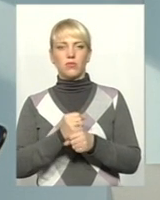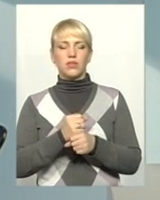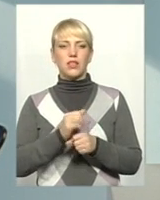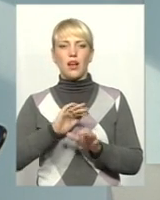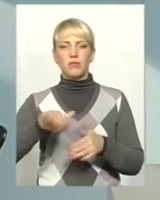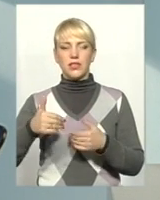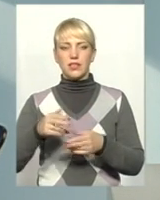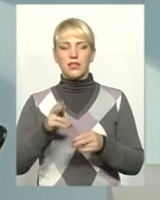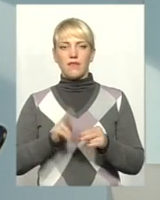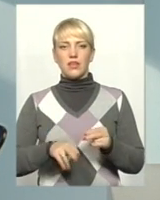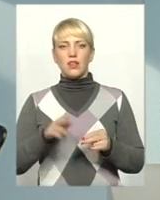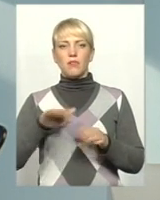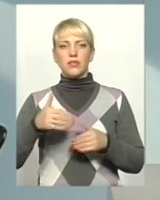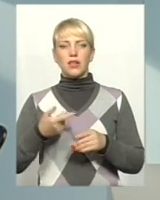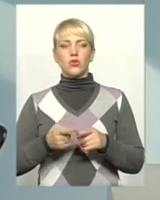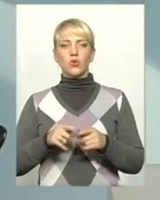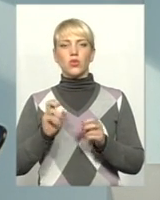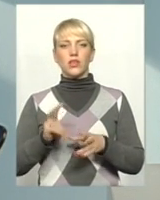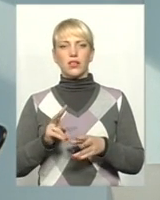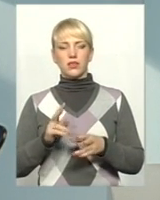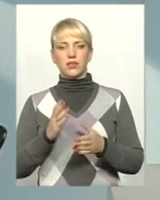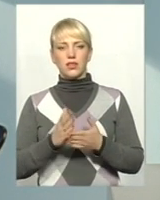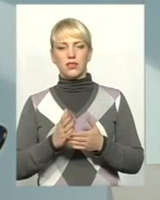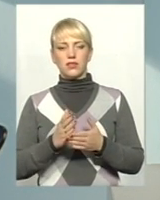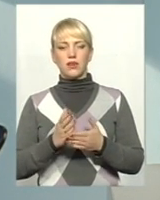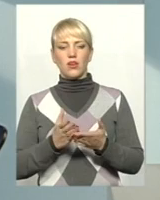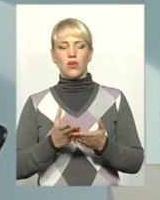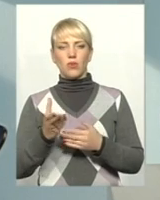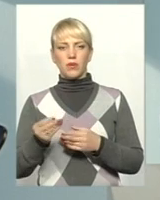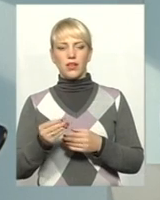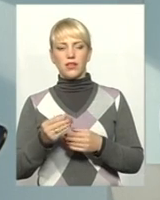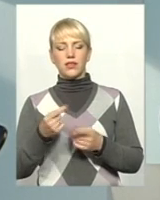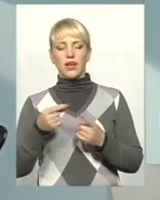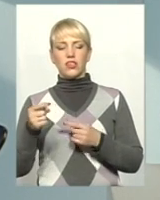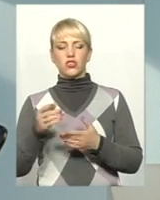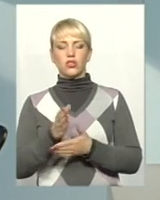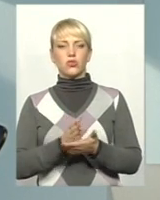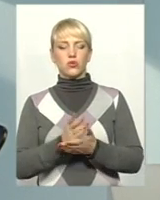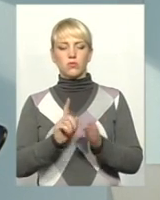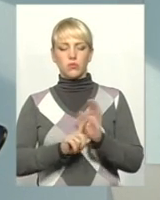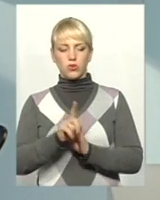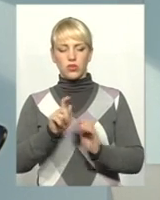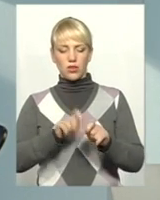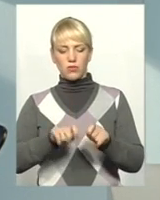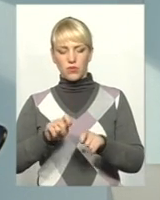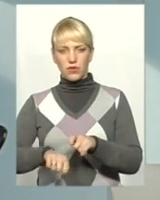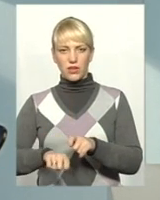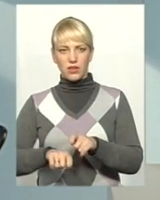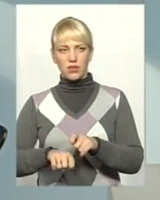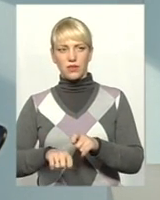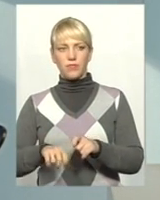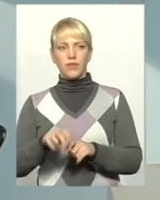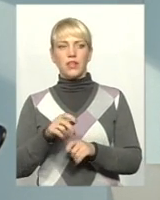після завершення, після того, як йде оплата, вже тоді інші служби починають перевіряти. Це такі, як ДФІ,